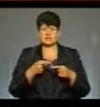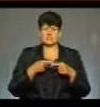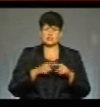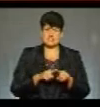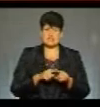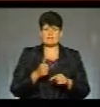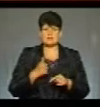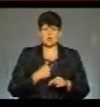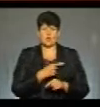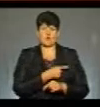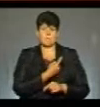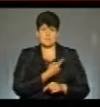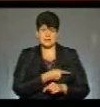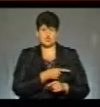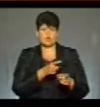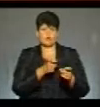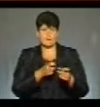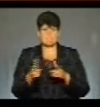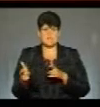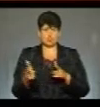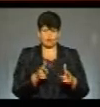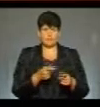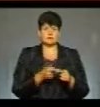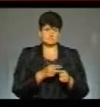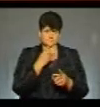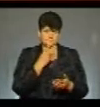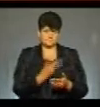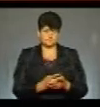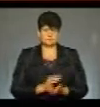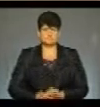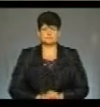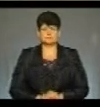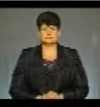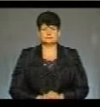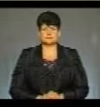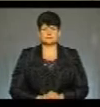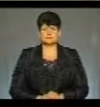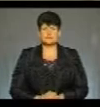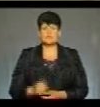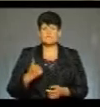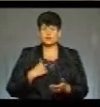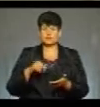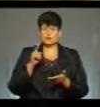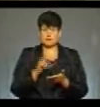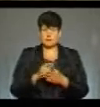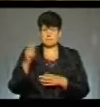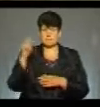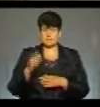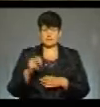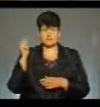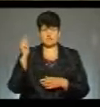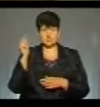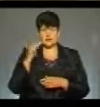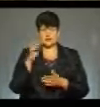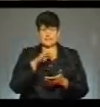військово-медичної і вогневої підготовки. Як це відбувається, бачив Богдан Боденчук. Військовозобов'язані пробули в навчальний центр